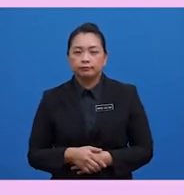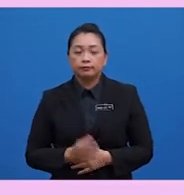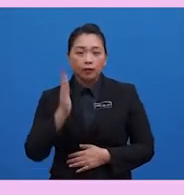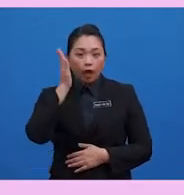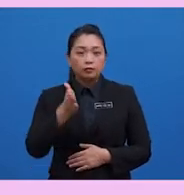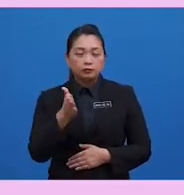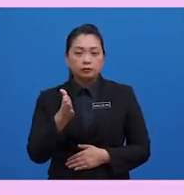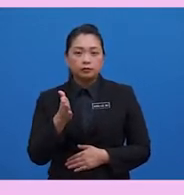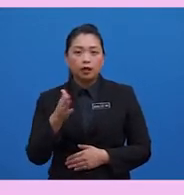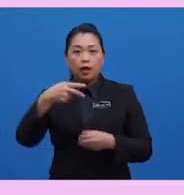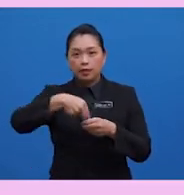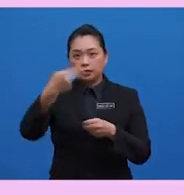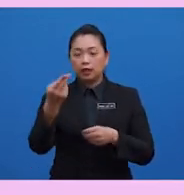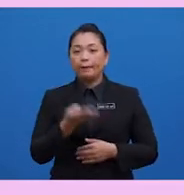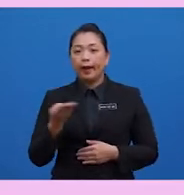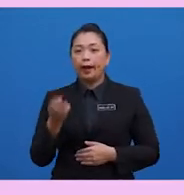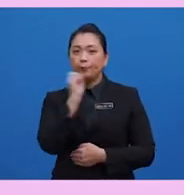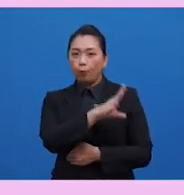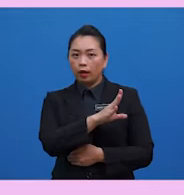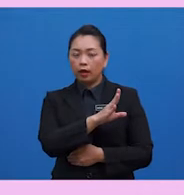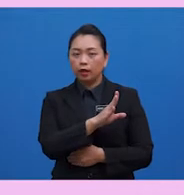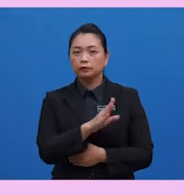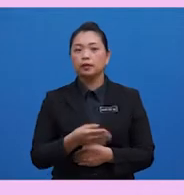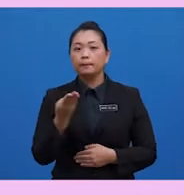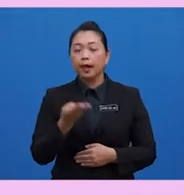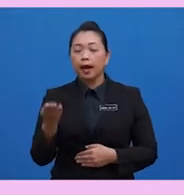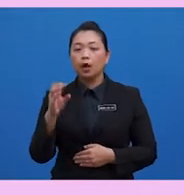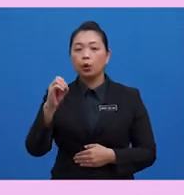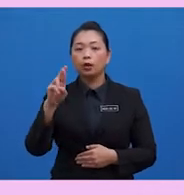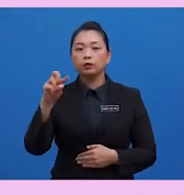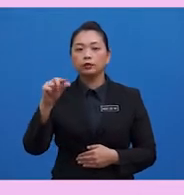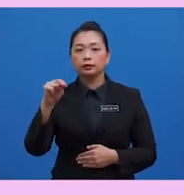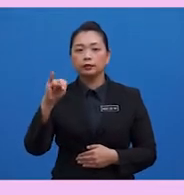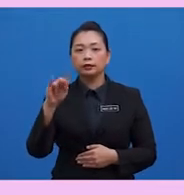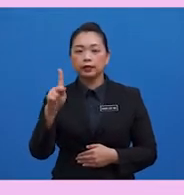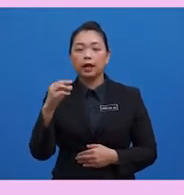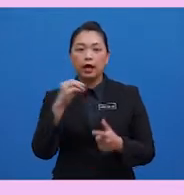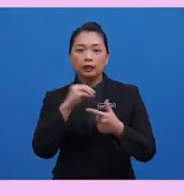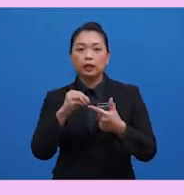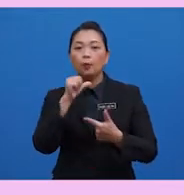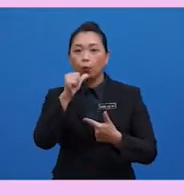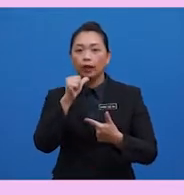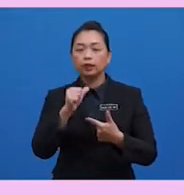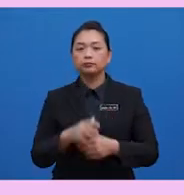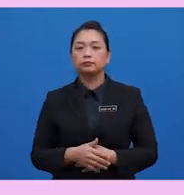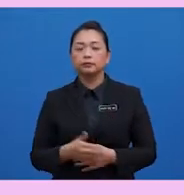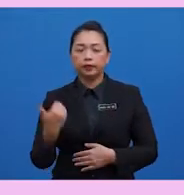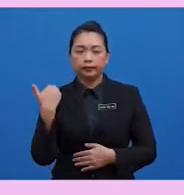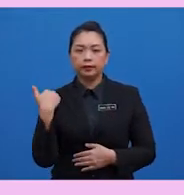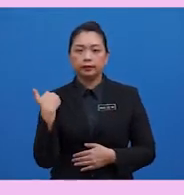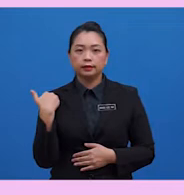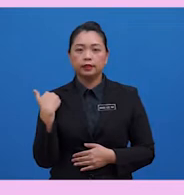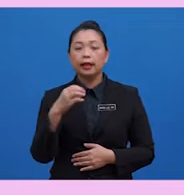akan menghasilkan bahan buangan sama ada bahan organik ataupun bukan organik. Sisa domestik terdiri